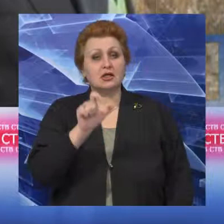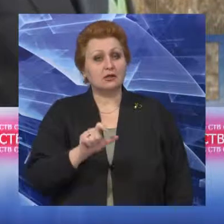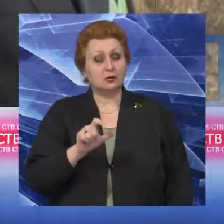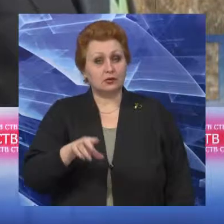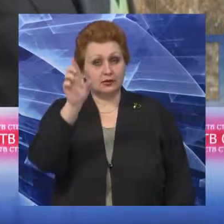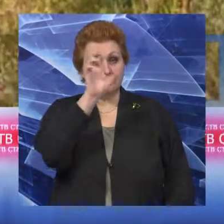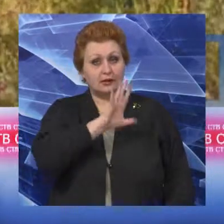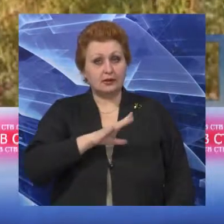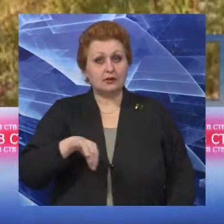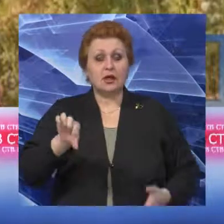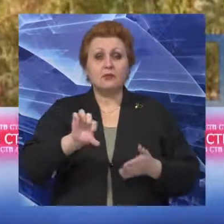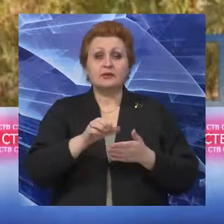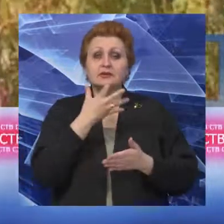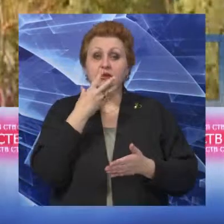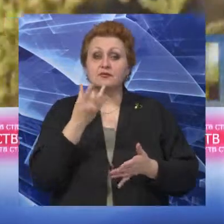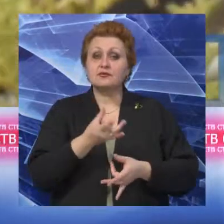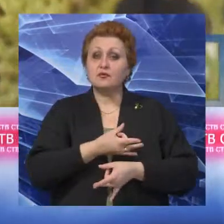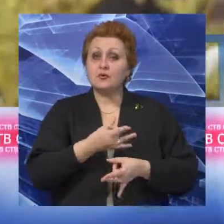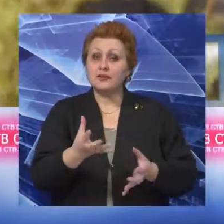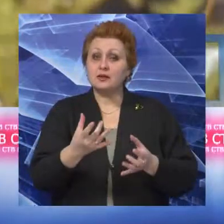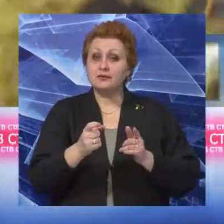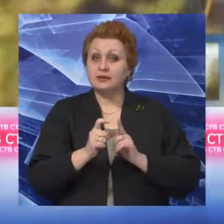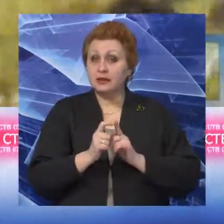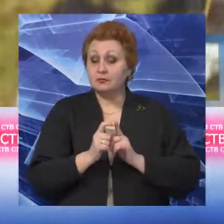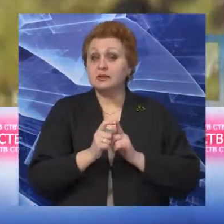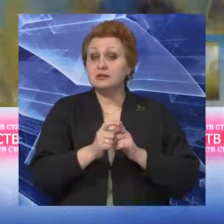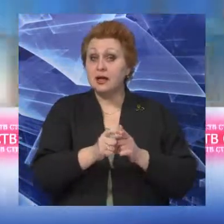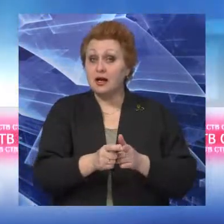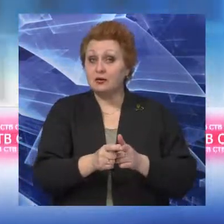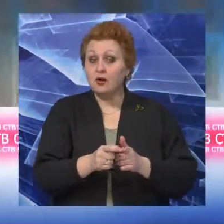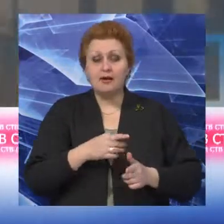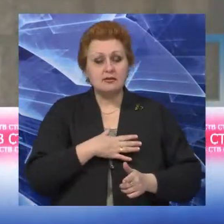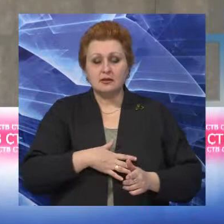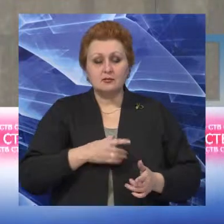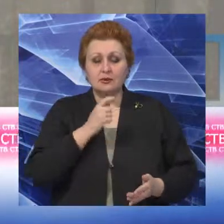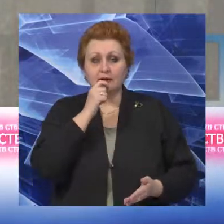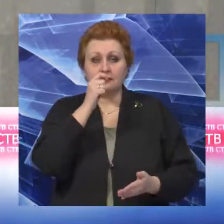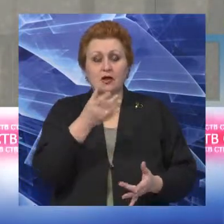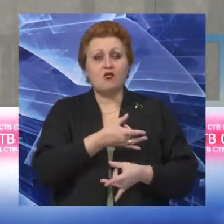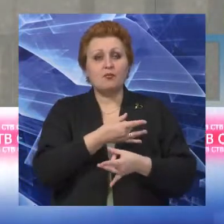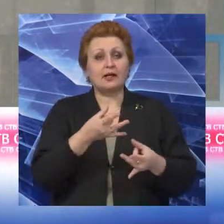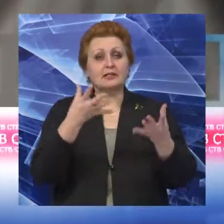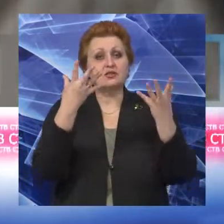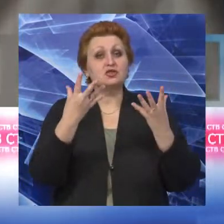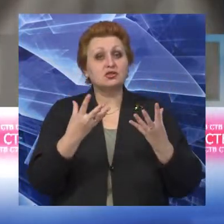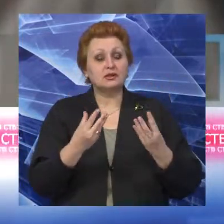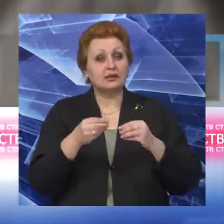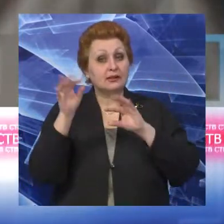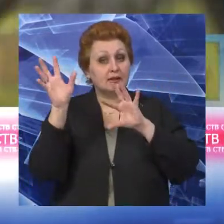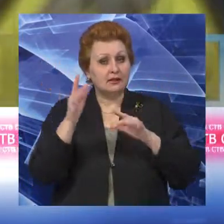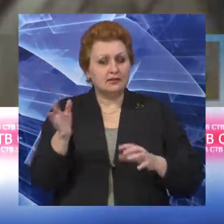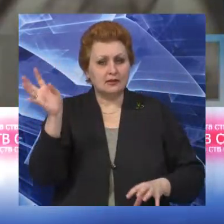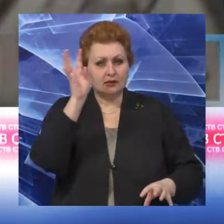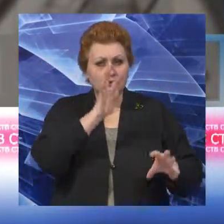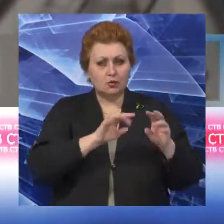граждан и государства. Приставы в канун профессионального праздника приняли присягу. Неприятный сюрприз. В праздничные дни на Ставрополье